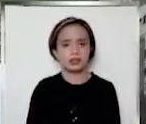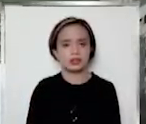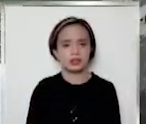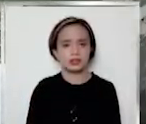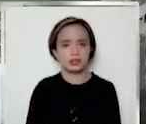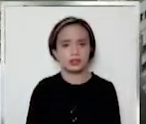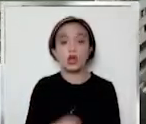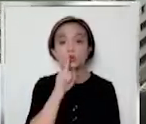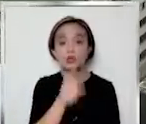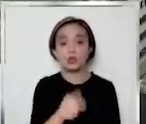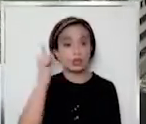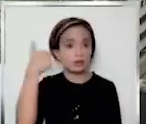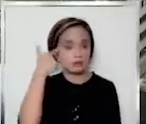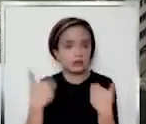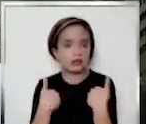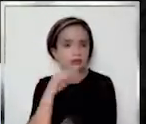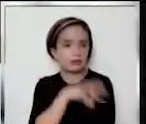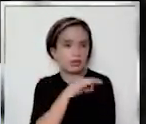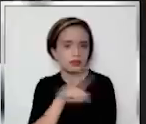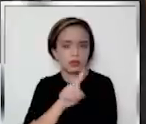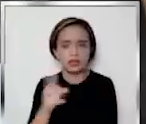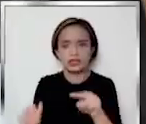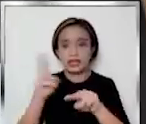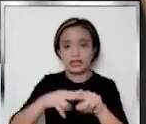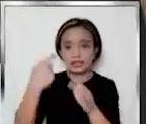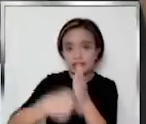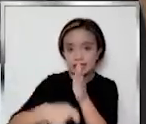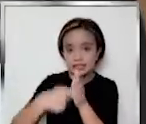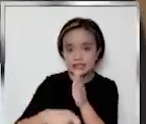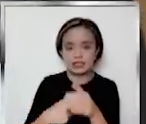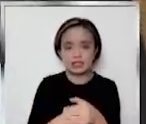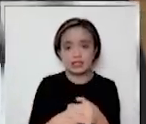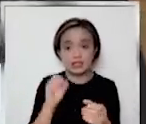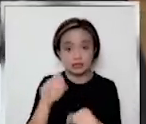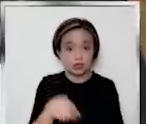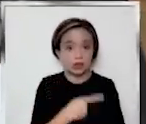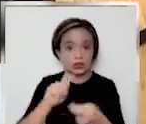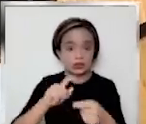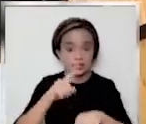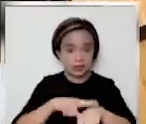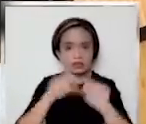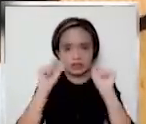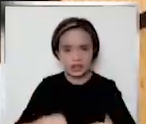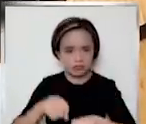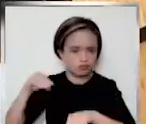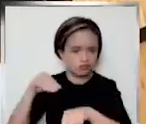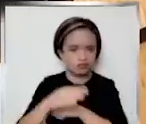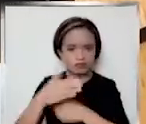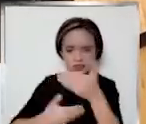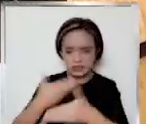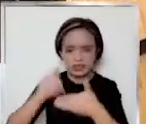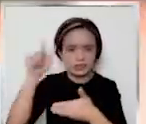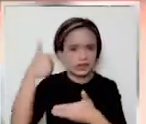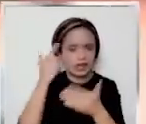benepisyo sa gobyerno ang dagdag na malilikom na buwis, sa katagalan pwede raw nitong maapektuhan ang mga hakbang ng gobyerno na palaguin ang